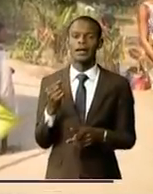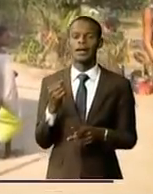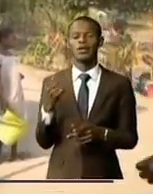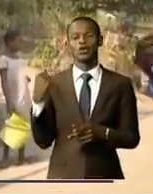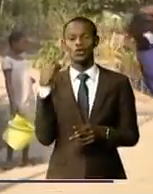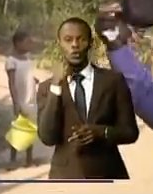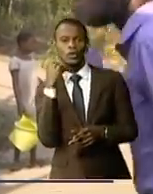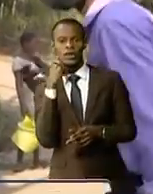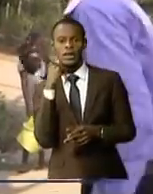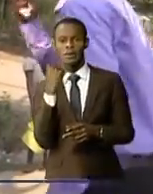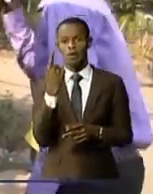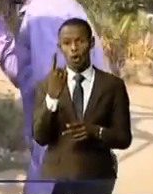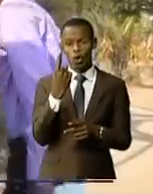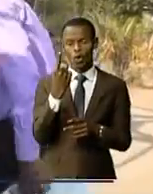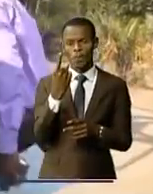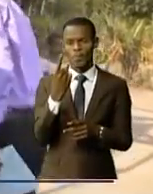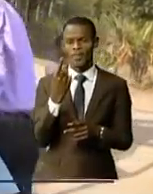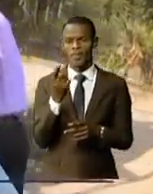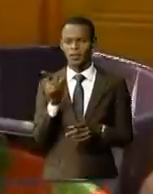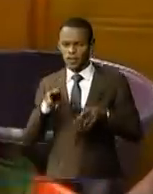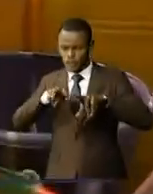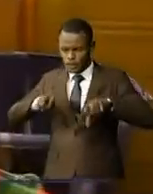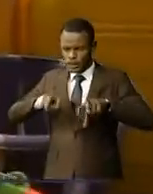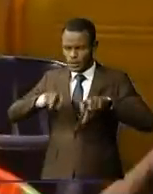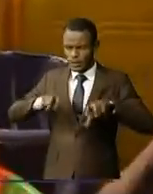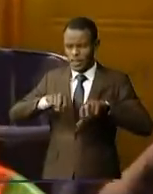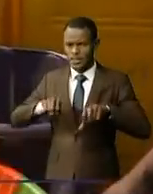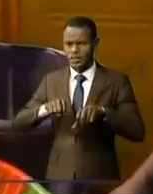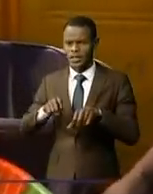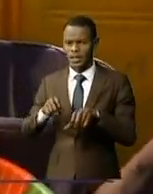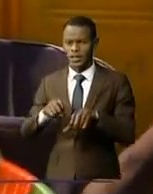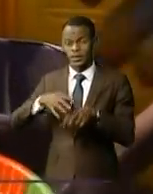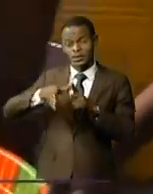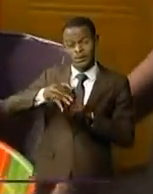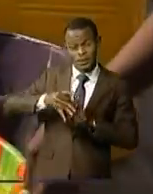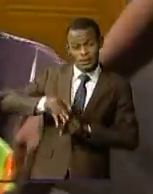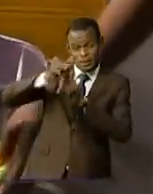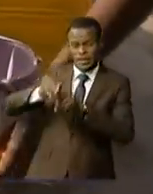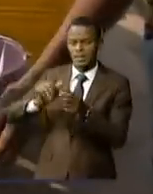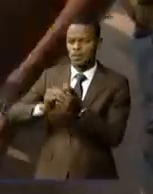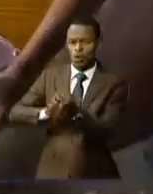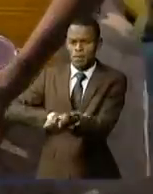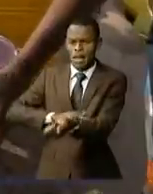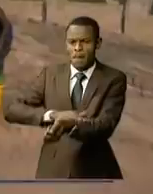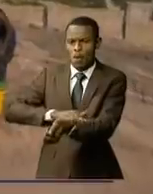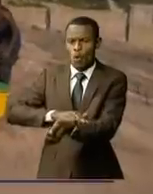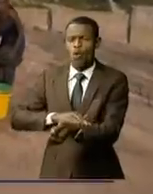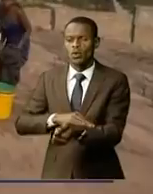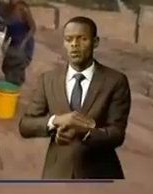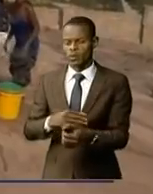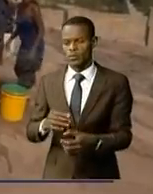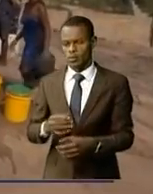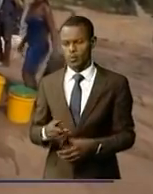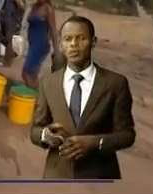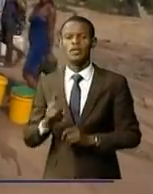Mugujo, chercheur spécialiste dermatologue, vient de construire des forages pour offrir aux habitants de la commune de